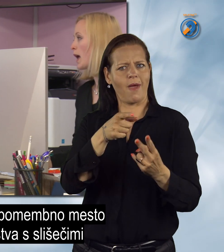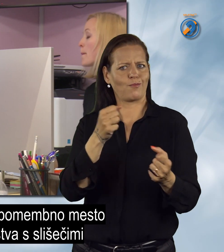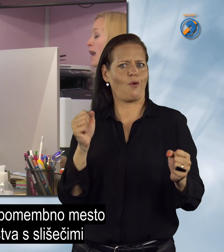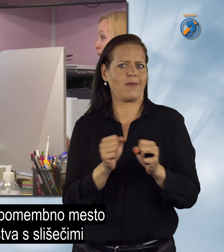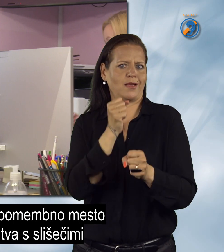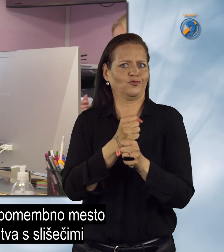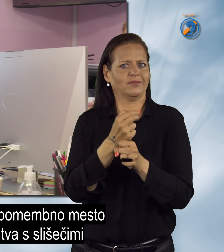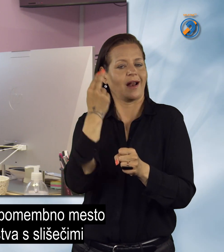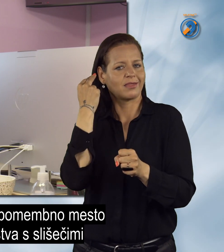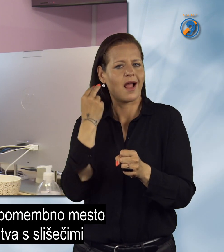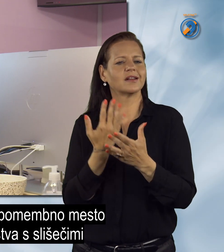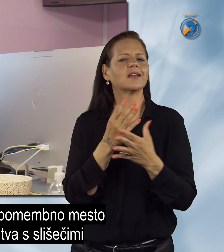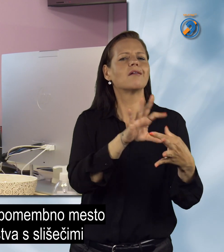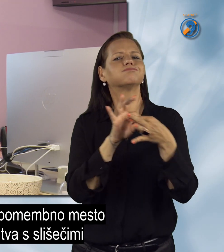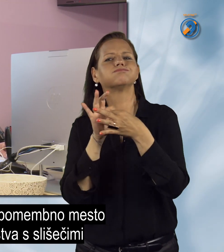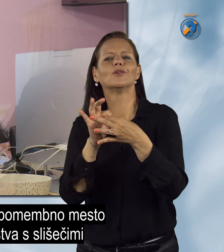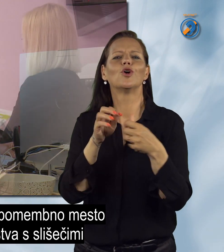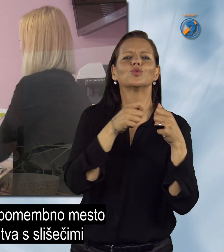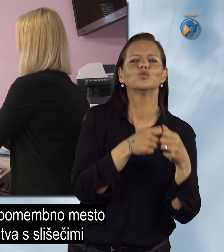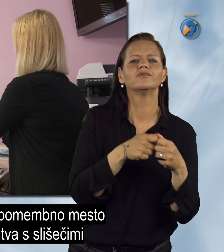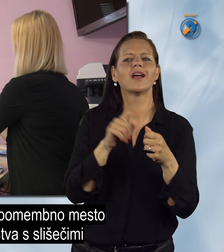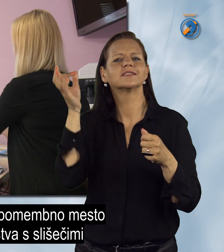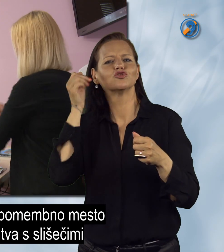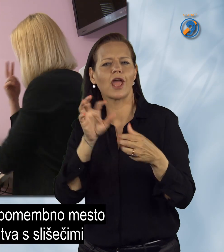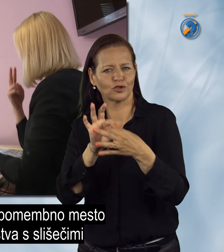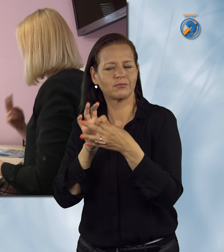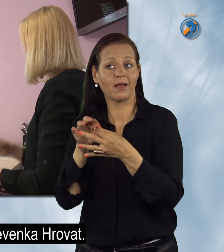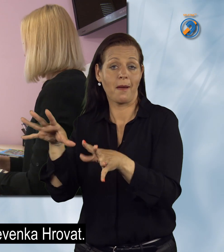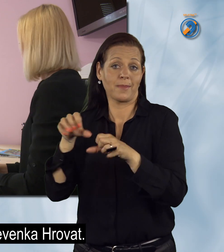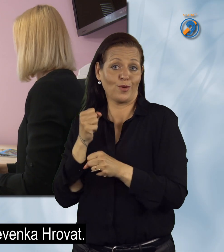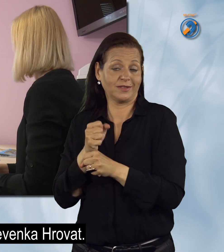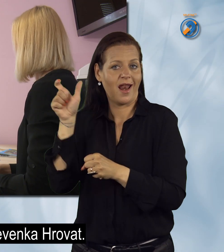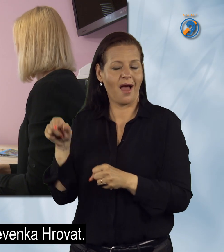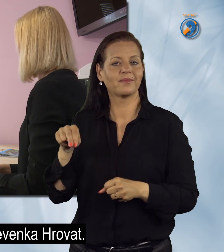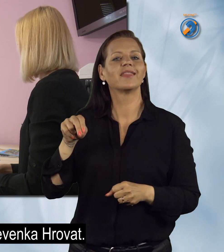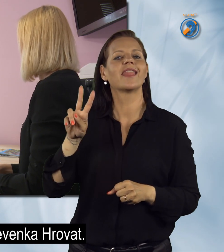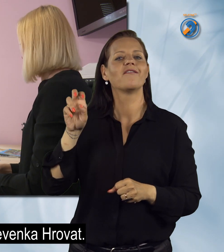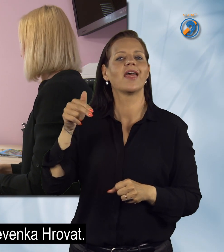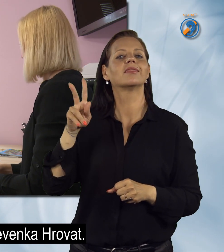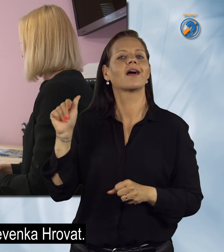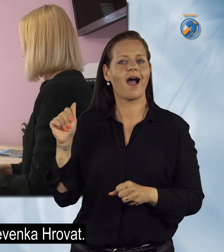Nedavno je to pomembno mesto za vez društva s slišečimi prevzela Nevenka Hrovat.